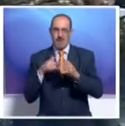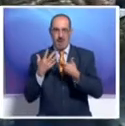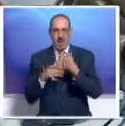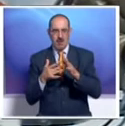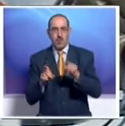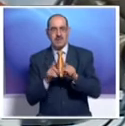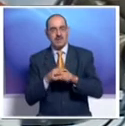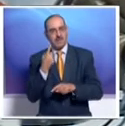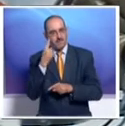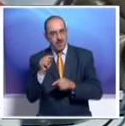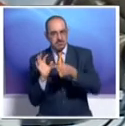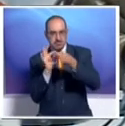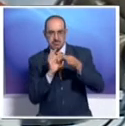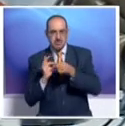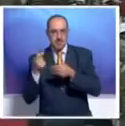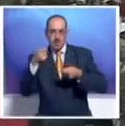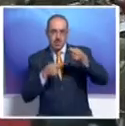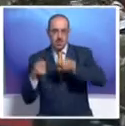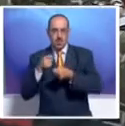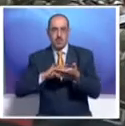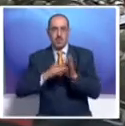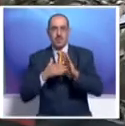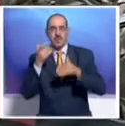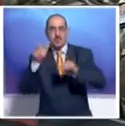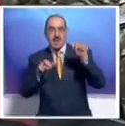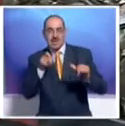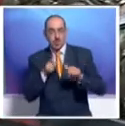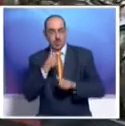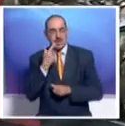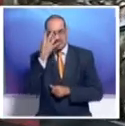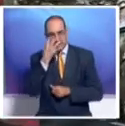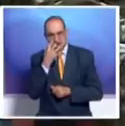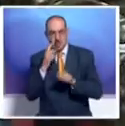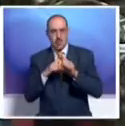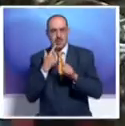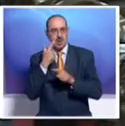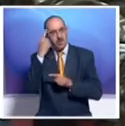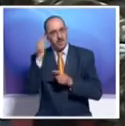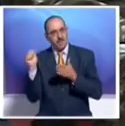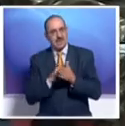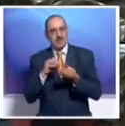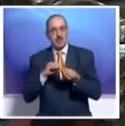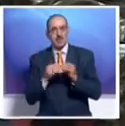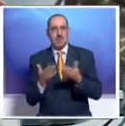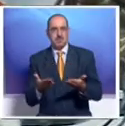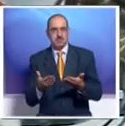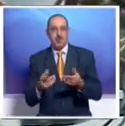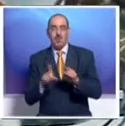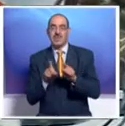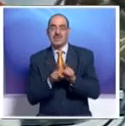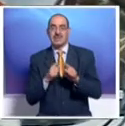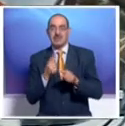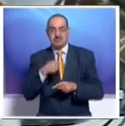يتطلب تضافر جهود كافة الوطنيين المخلصين للخروج منها بسلام. ومن